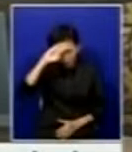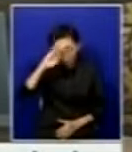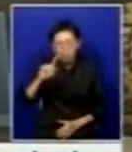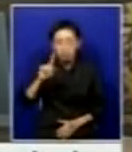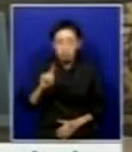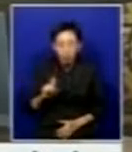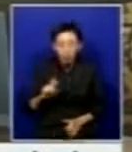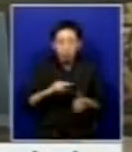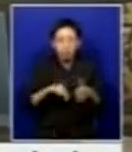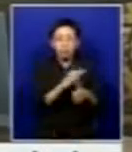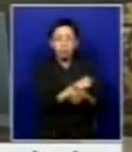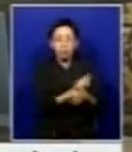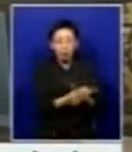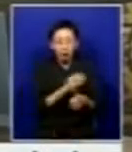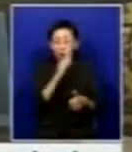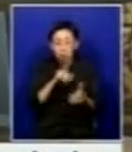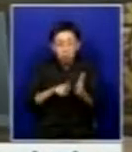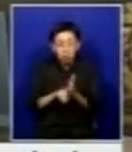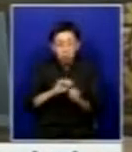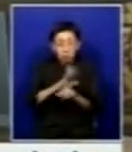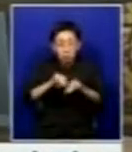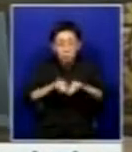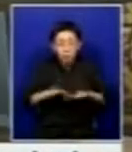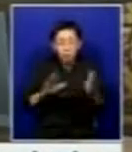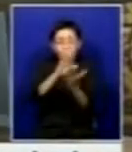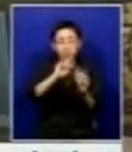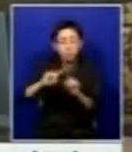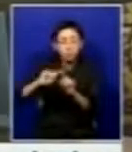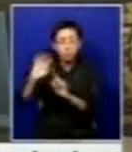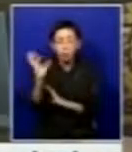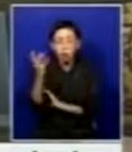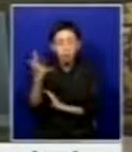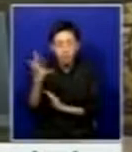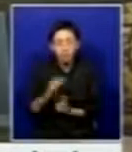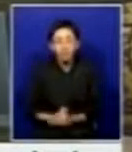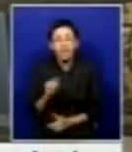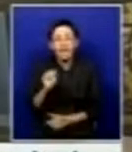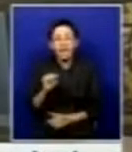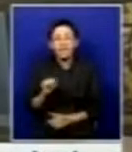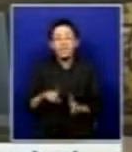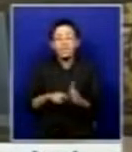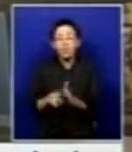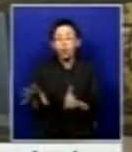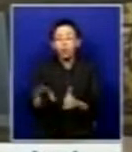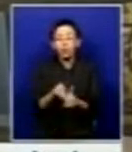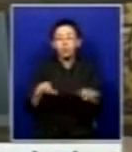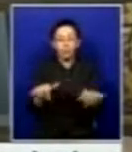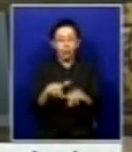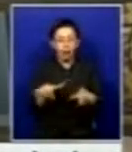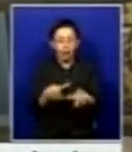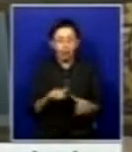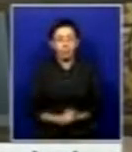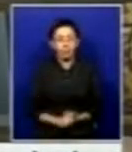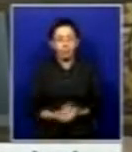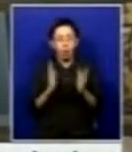ถ้าไม่มีการระบาดเป็นการทั่วโลกครับอุบัติการขนาดนี้เขาถือว่าเป็นการติดเชื้อธรรมดาครับจำนว